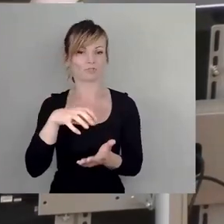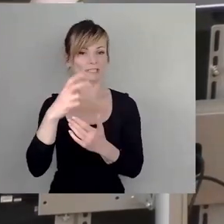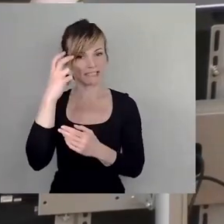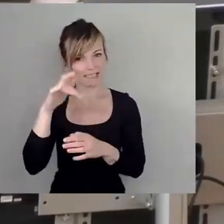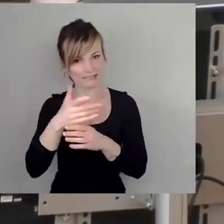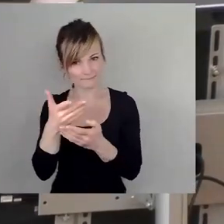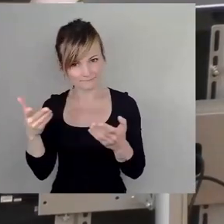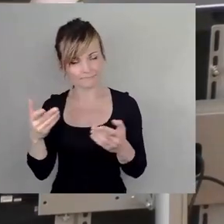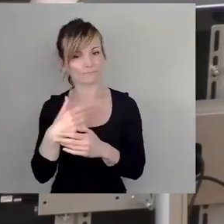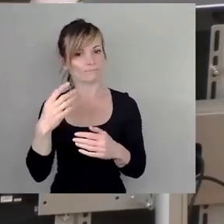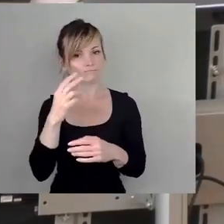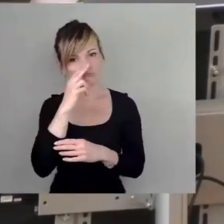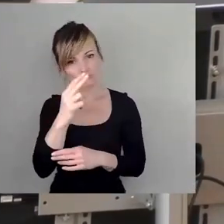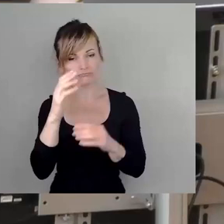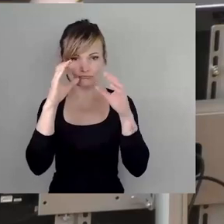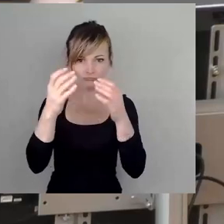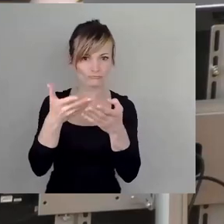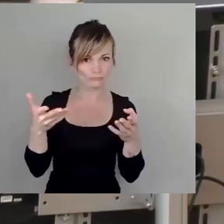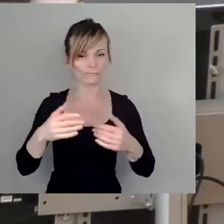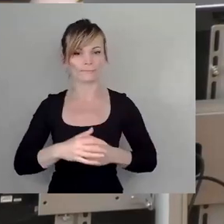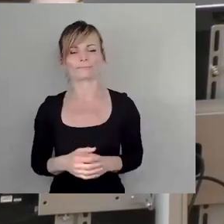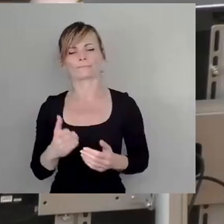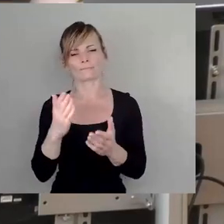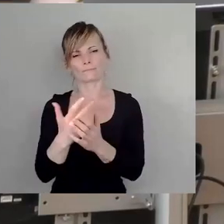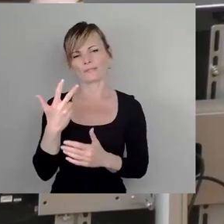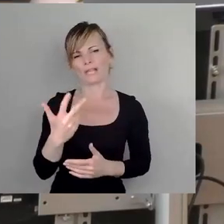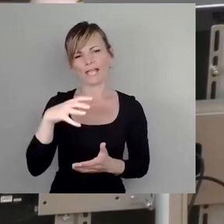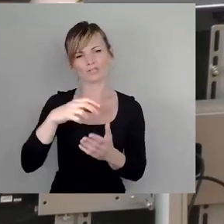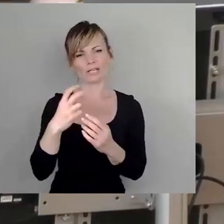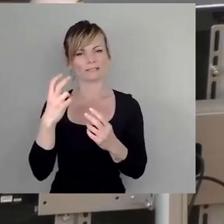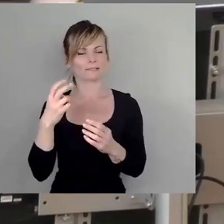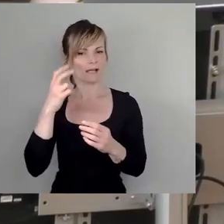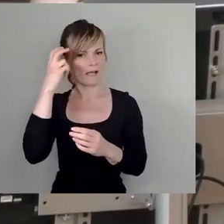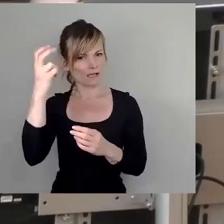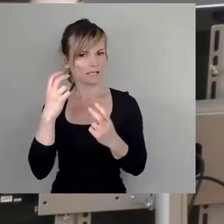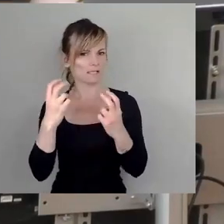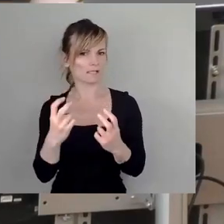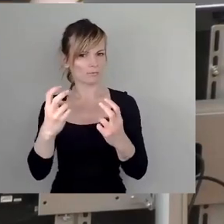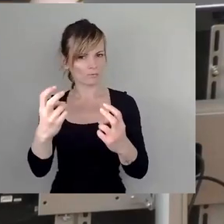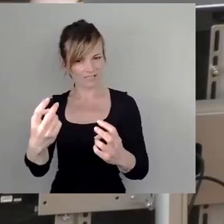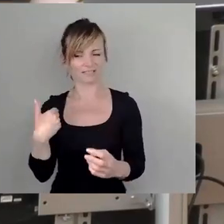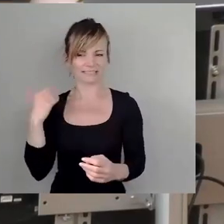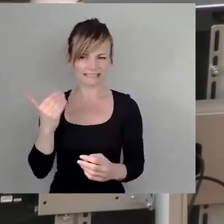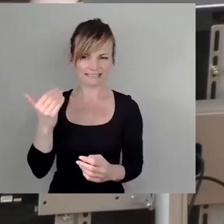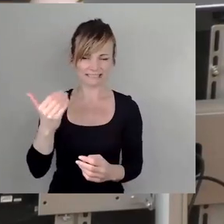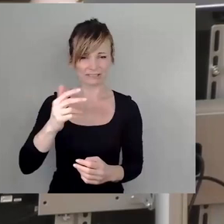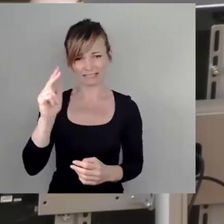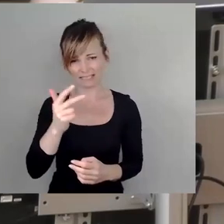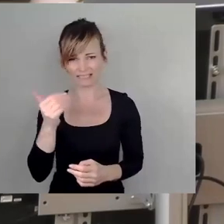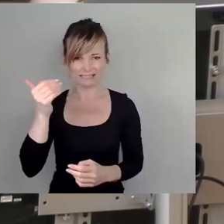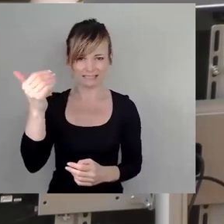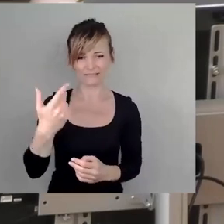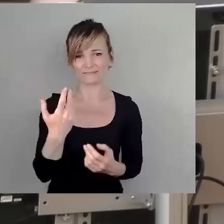Ja, seit 3 Stadtratssitzungen versuche ich, diesen Antrag ohne Debatte hier irgendwie